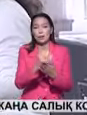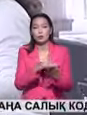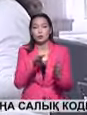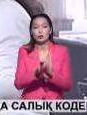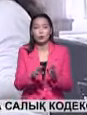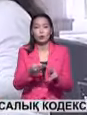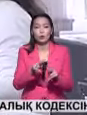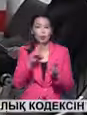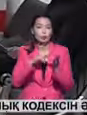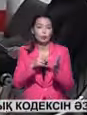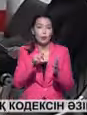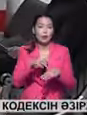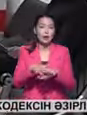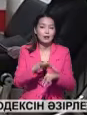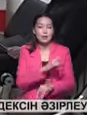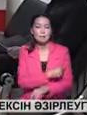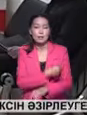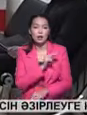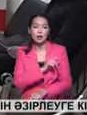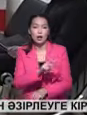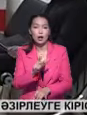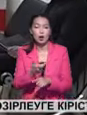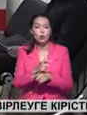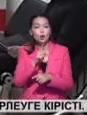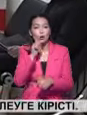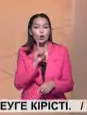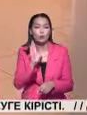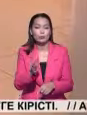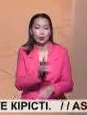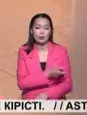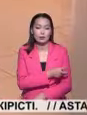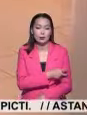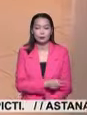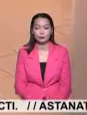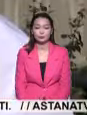енгізіледі. Бұл жоба халық пен медицина қызметкерлері үшін тиімді, дейді ақ халаттылар.